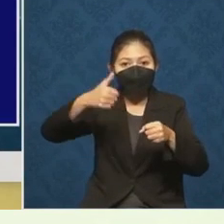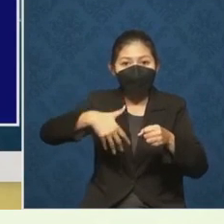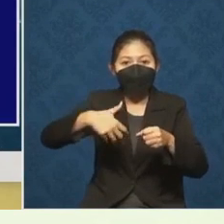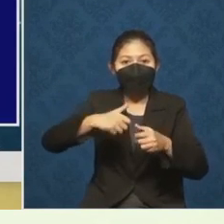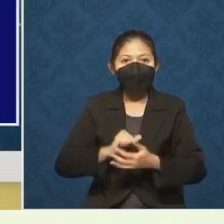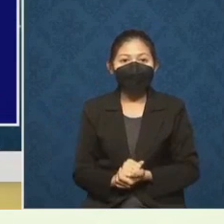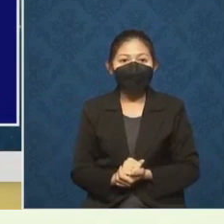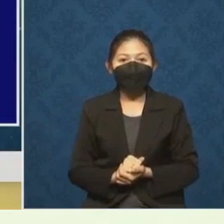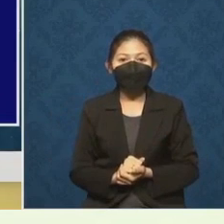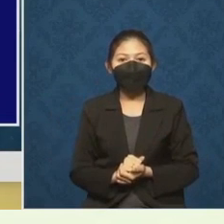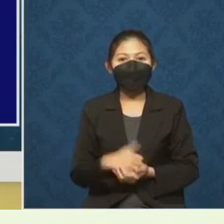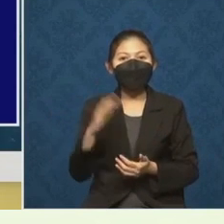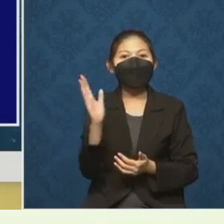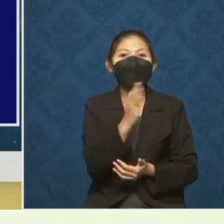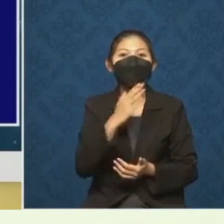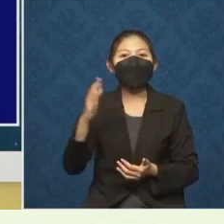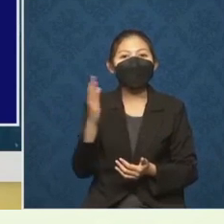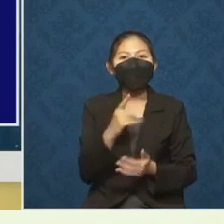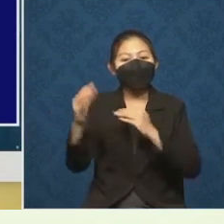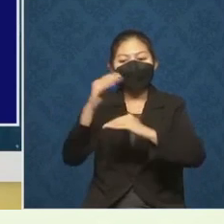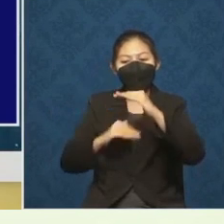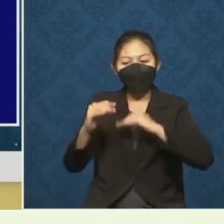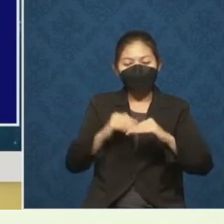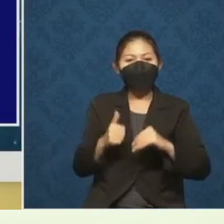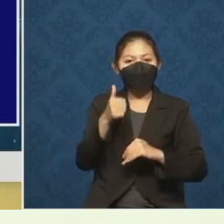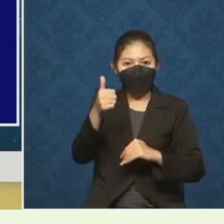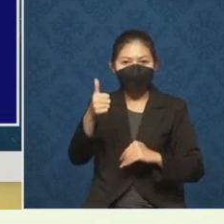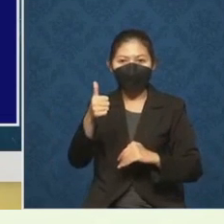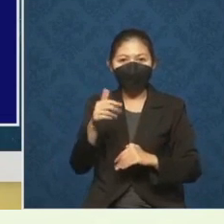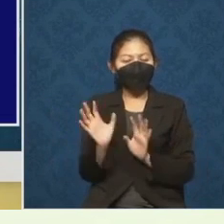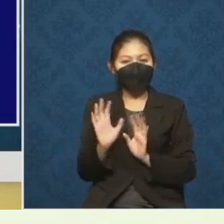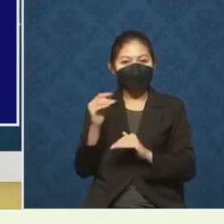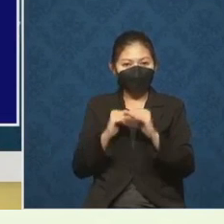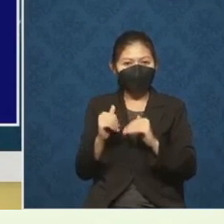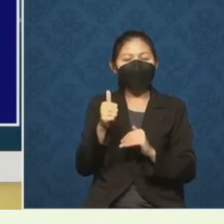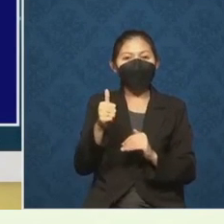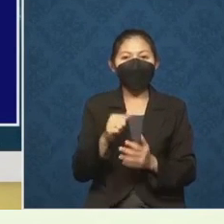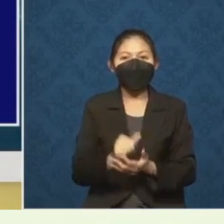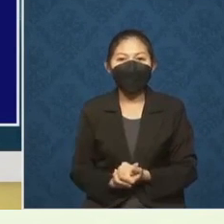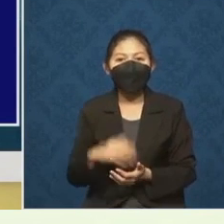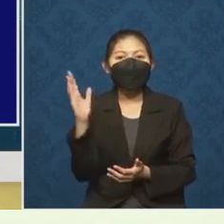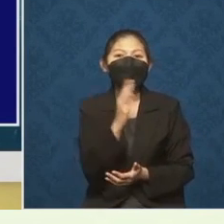เอานี้ไปครับไม่เอาดีกว่า